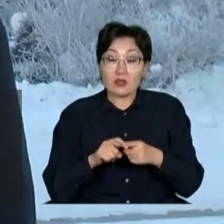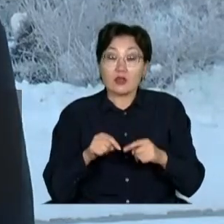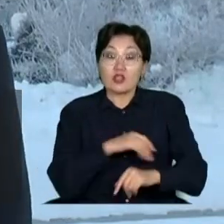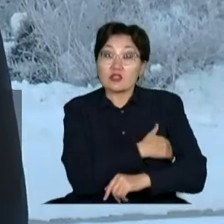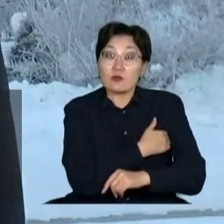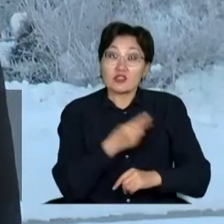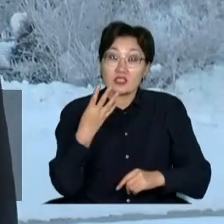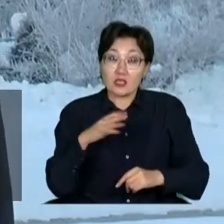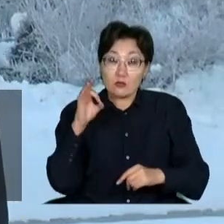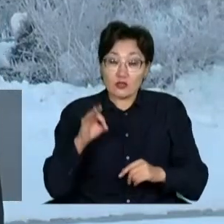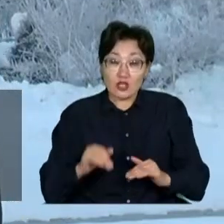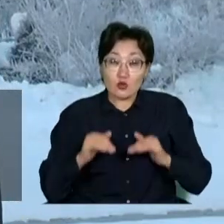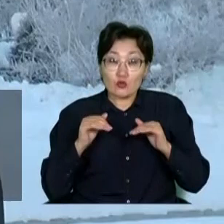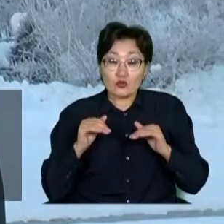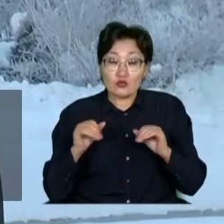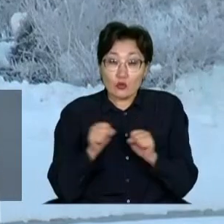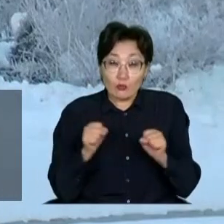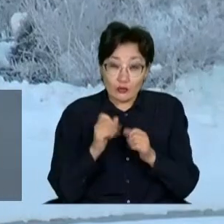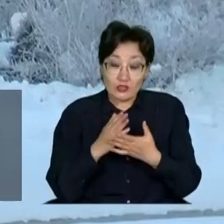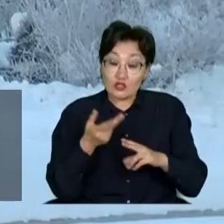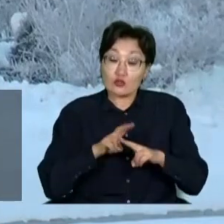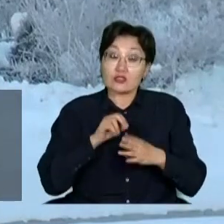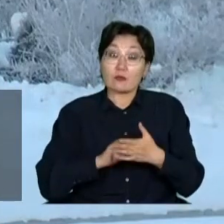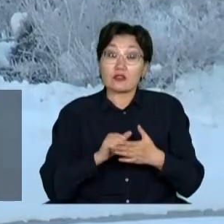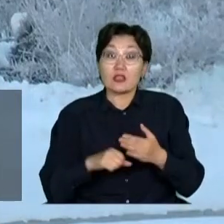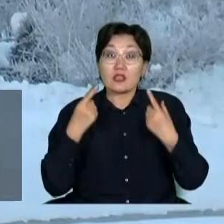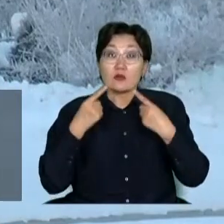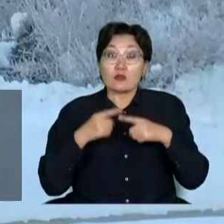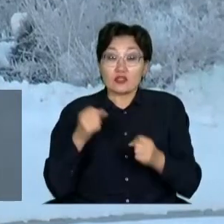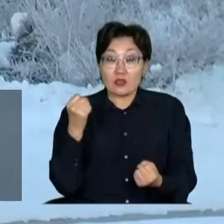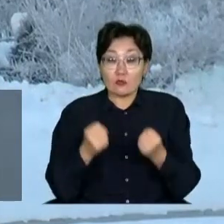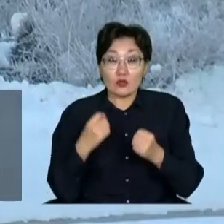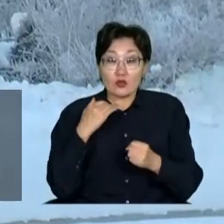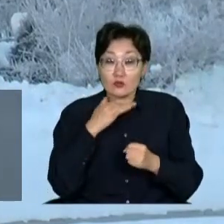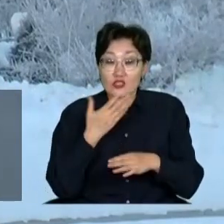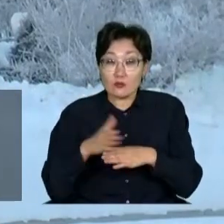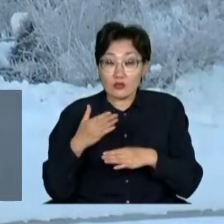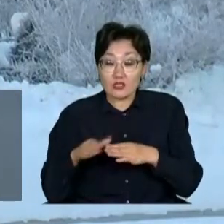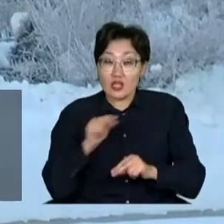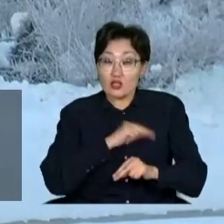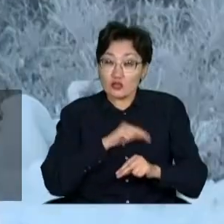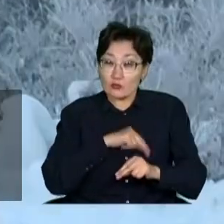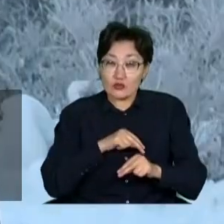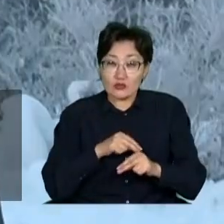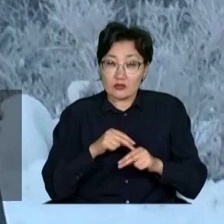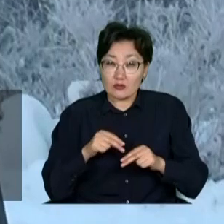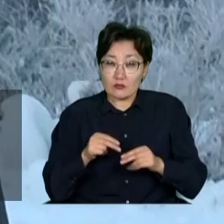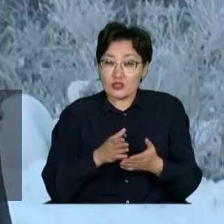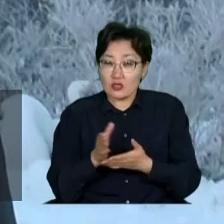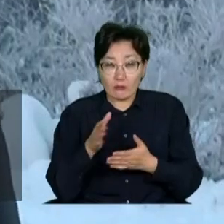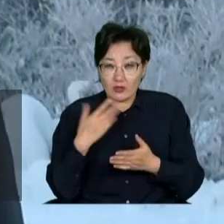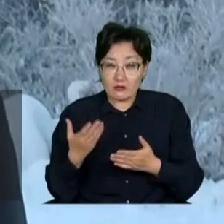40 градусқа дейін жетіп отыр. Сол себептен бізде техниканың үлкен бөлігі жұмысқа шықпады.